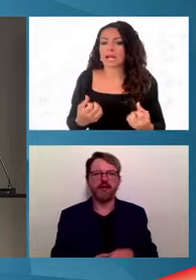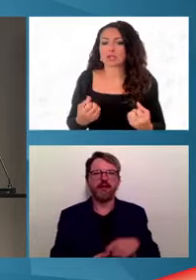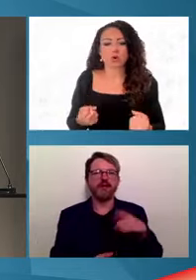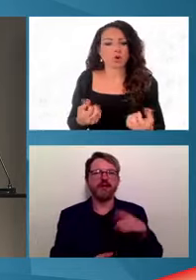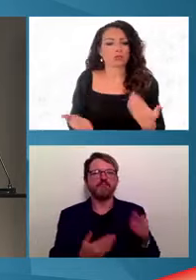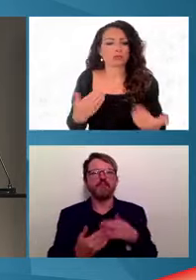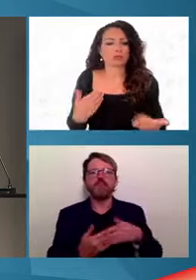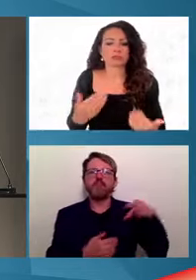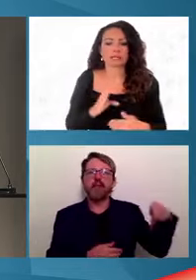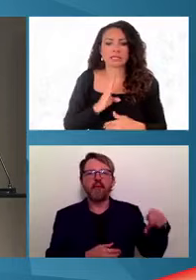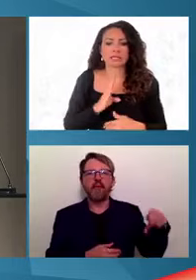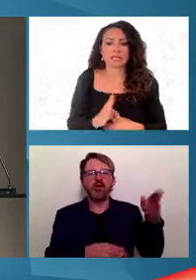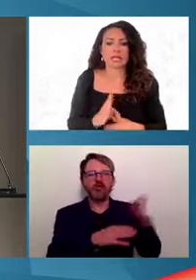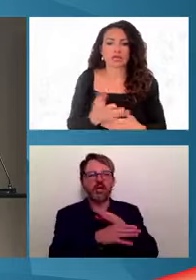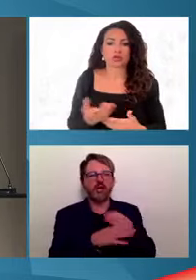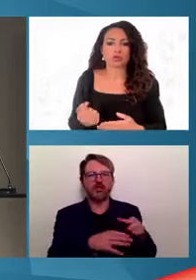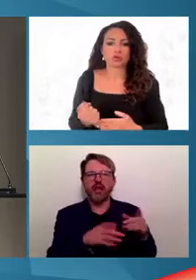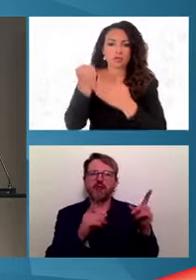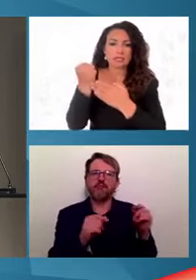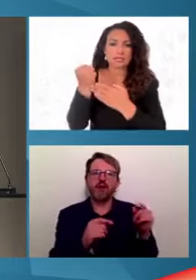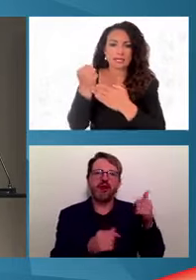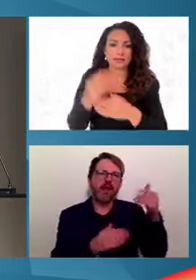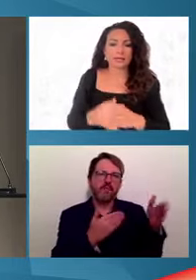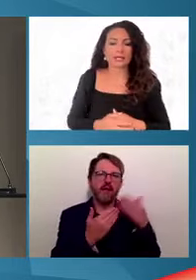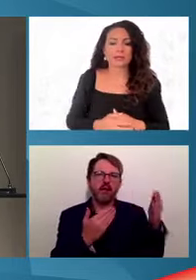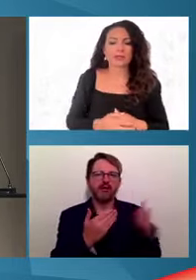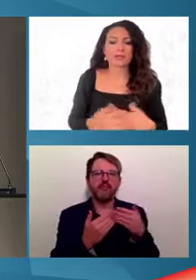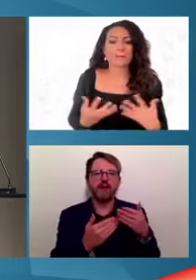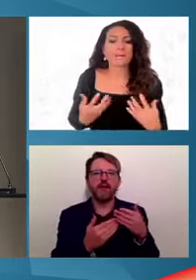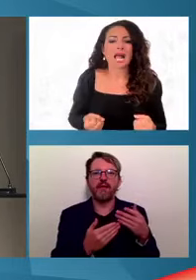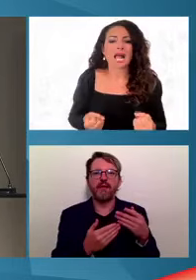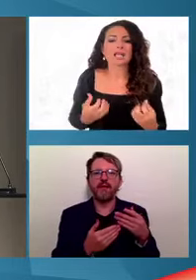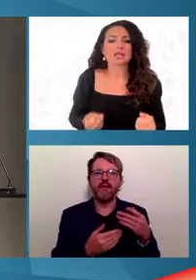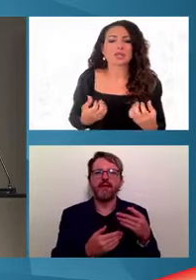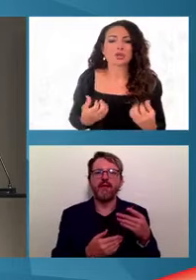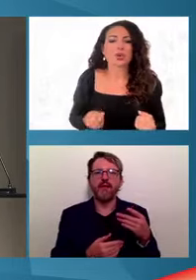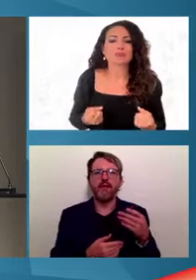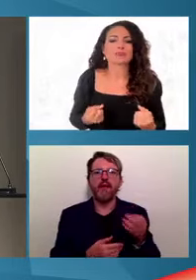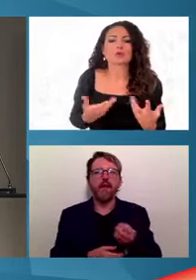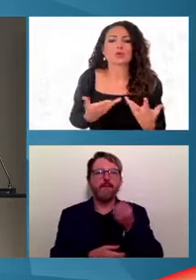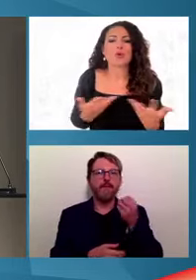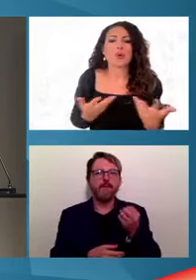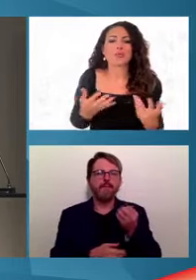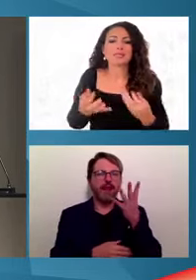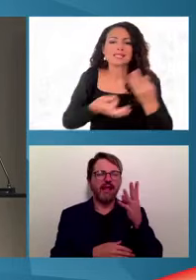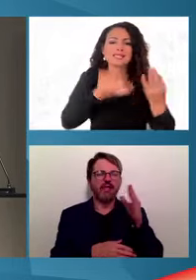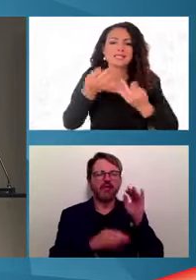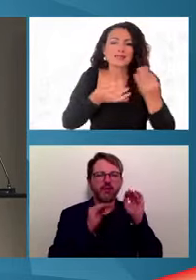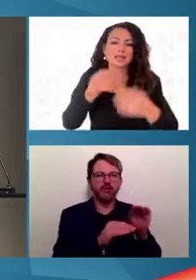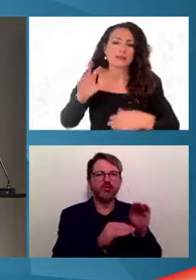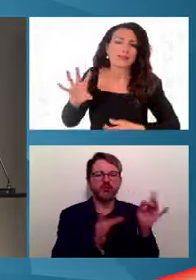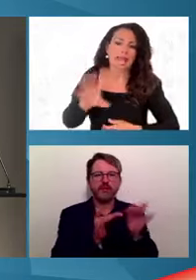Entscheiden. Zum einen das Beispiel vom Einsatz von Pflanzenschutzmitteln, die Diskussion